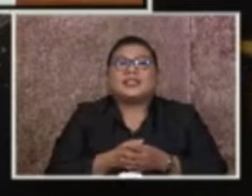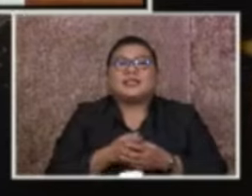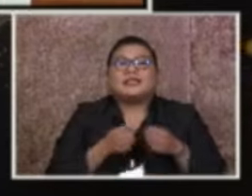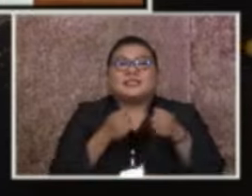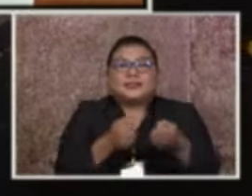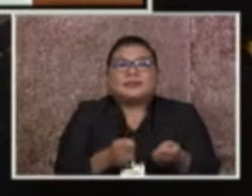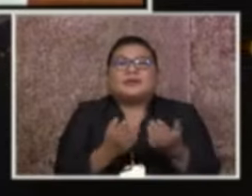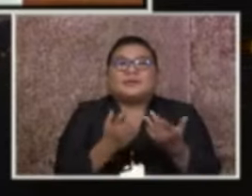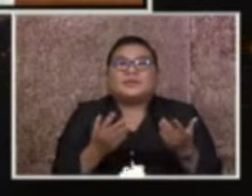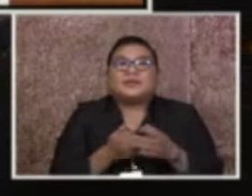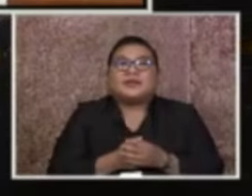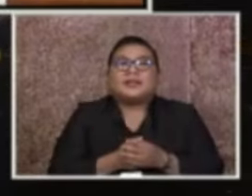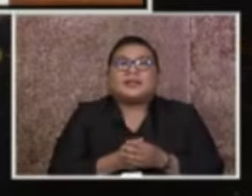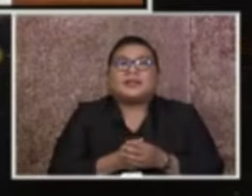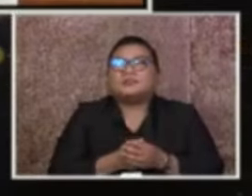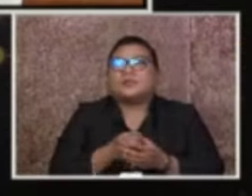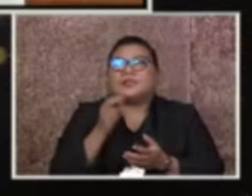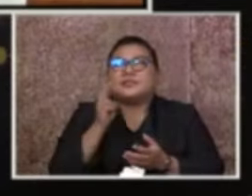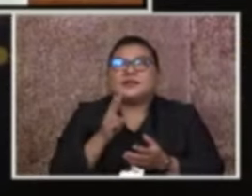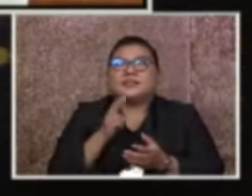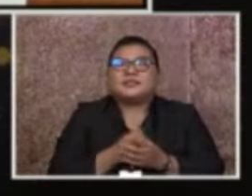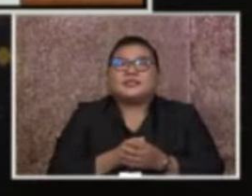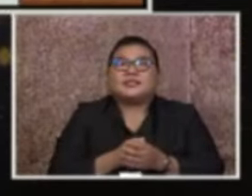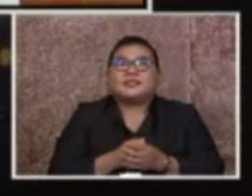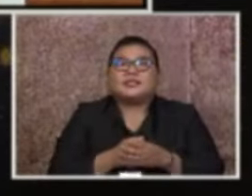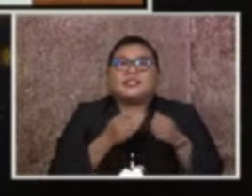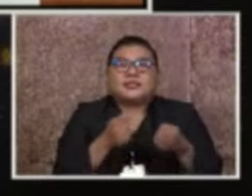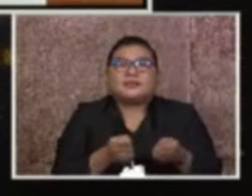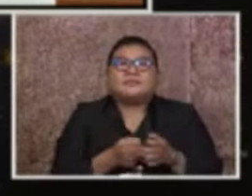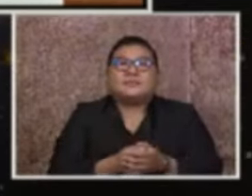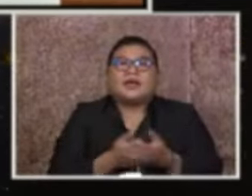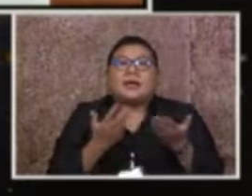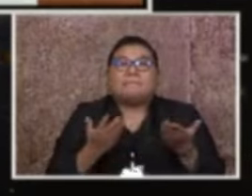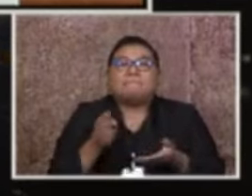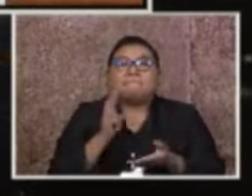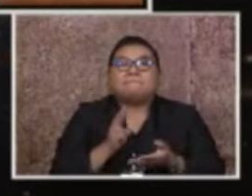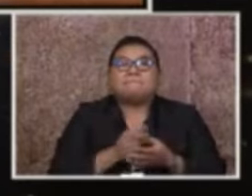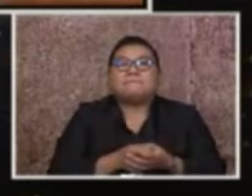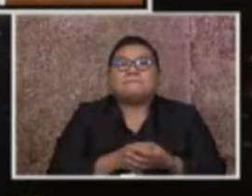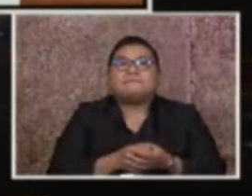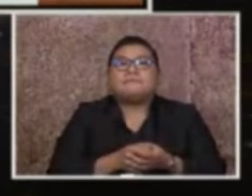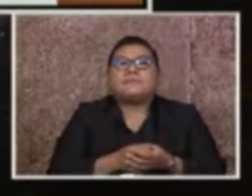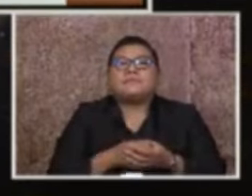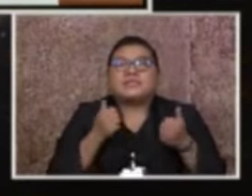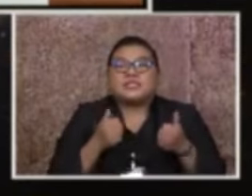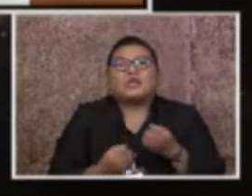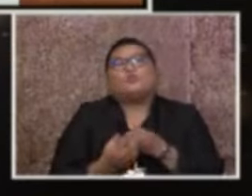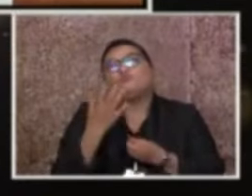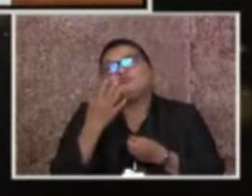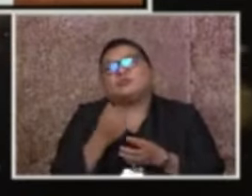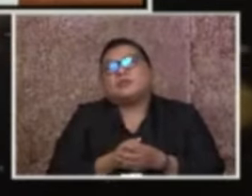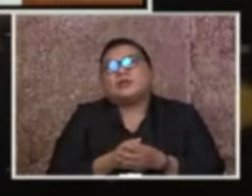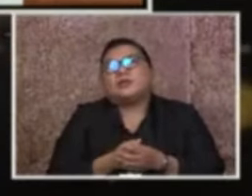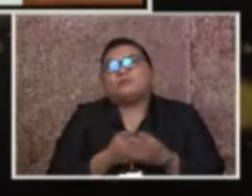janji-janji benar janji apa yang dijanjikan benar-benar direalisasikan ya mudah-mudahan